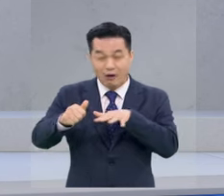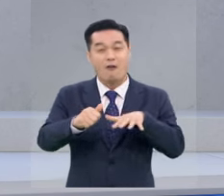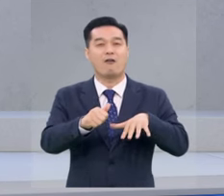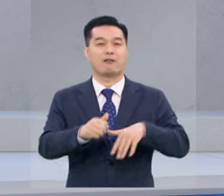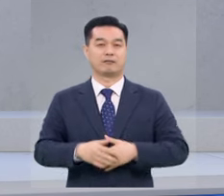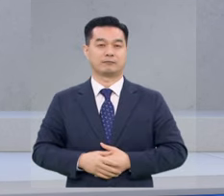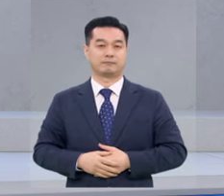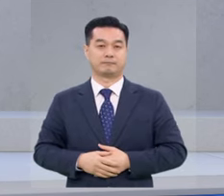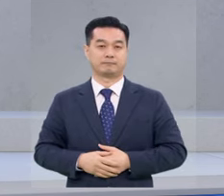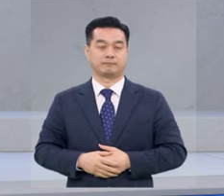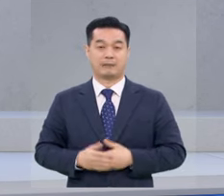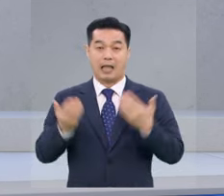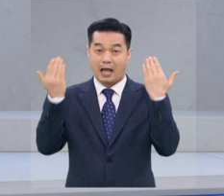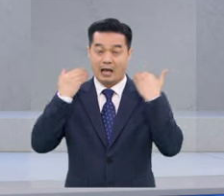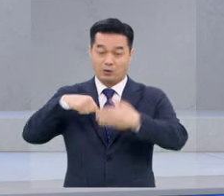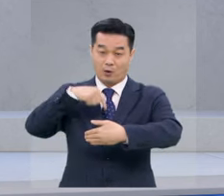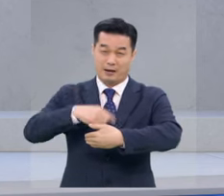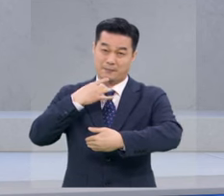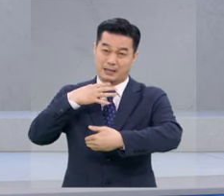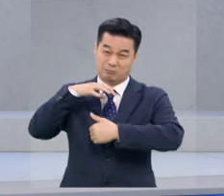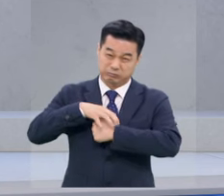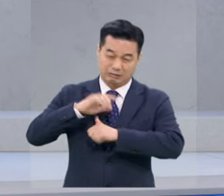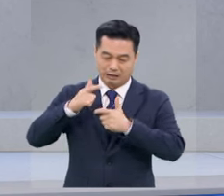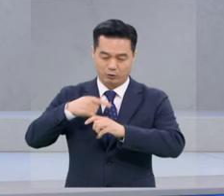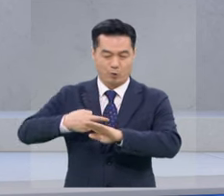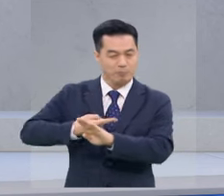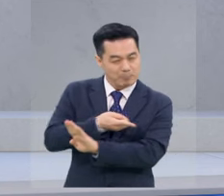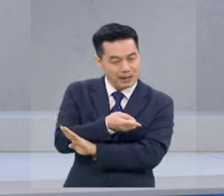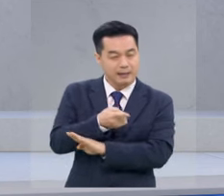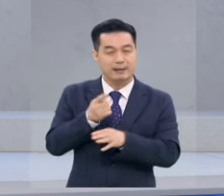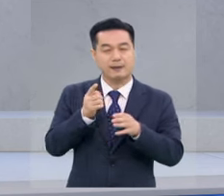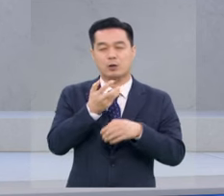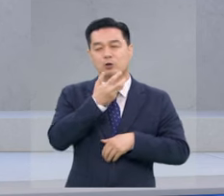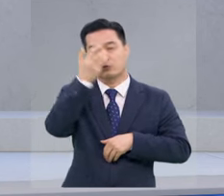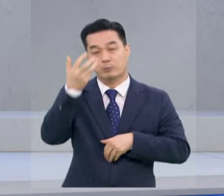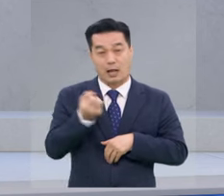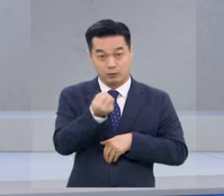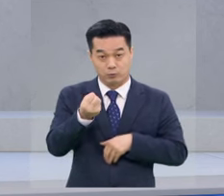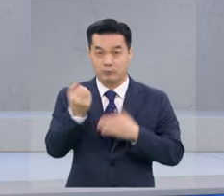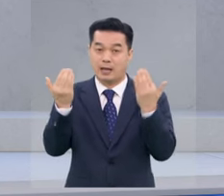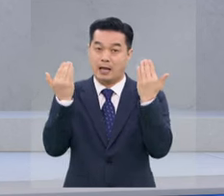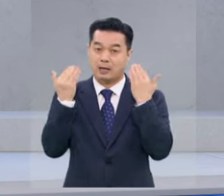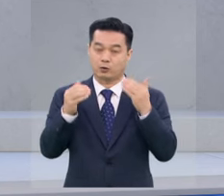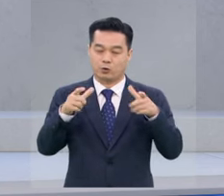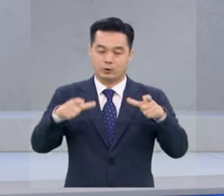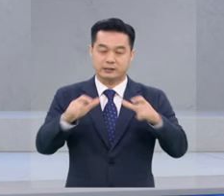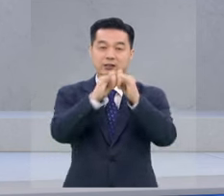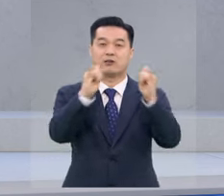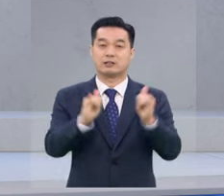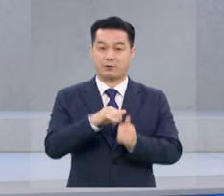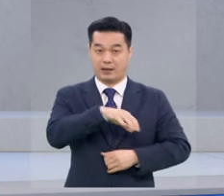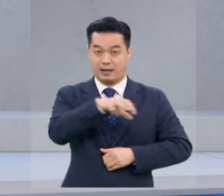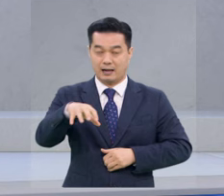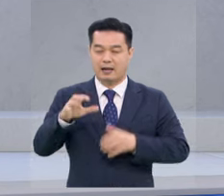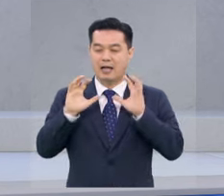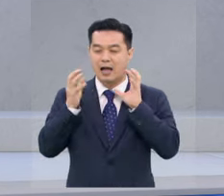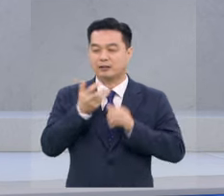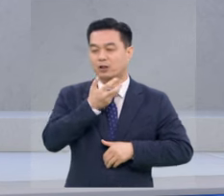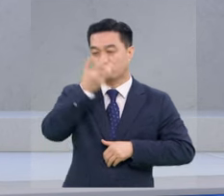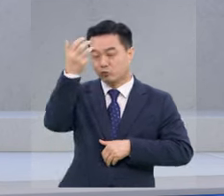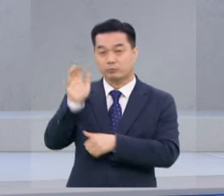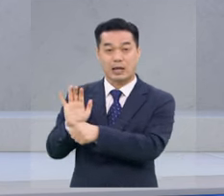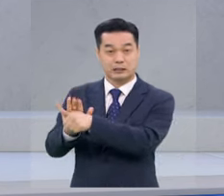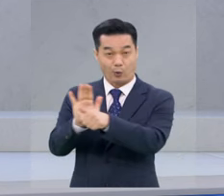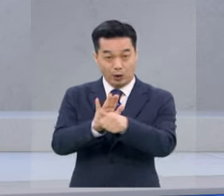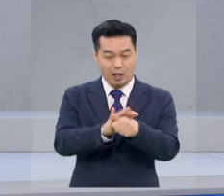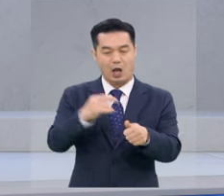교실 테두리를 벗어나 아이들이 자신의 꿈을 꾸고 학교와 지역 사회가 아이들의 꿈을 지원해 주는 것이 교육